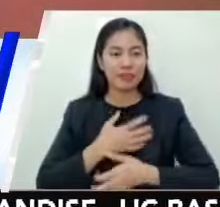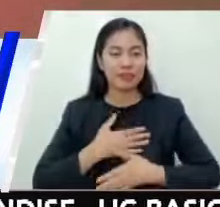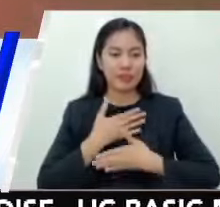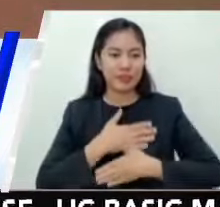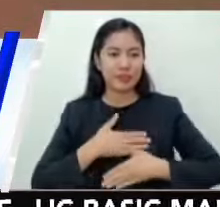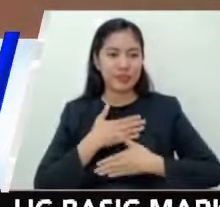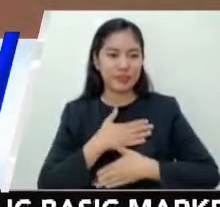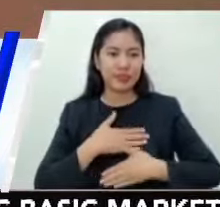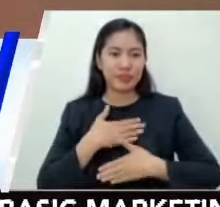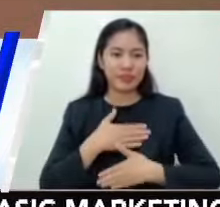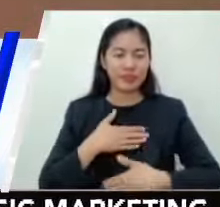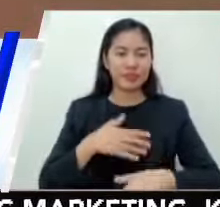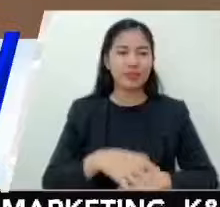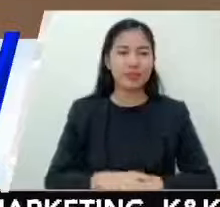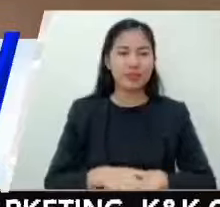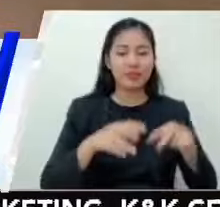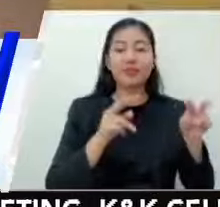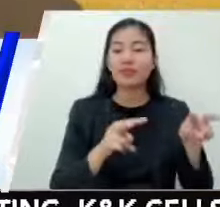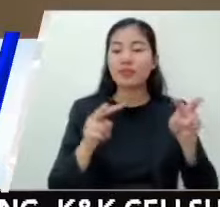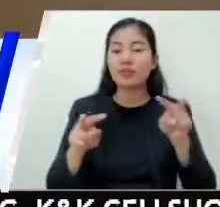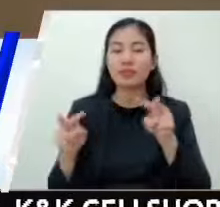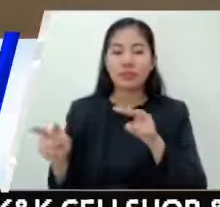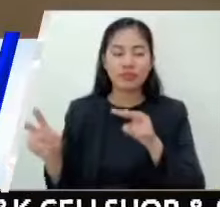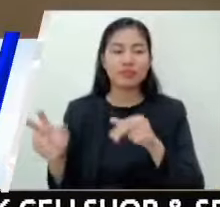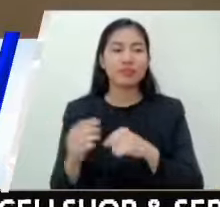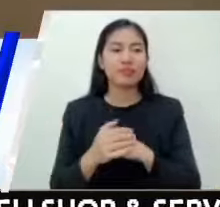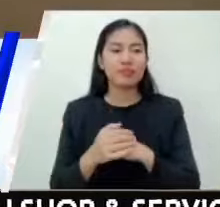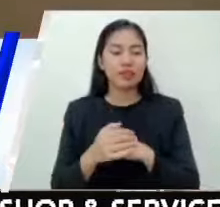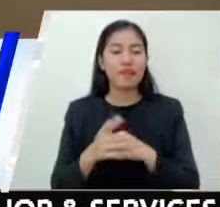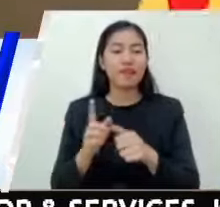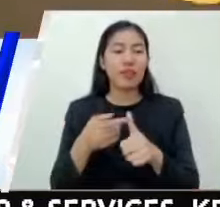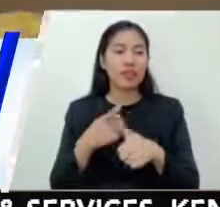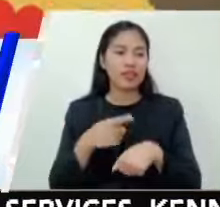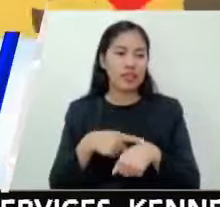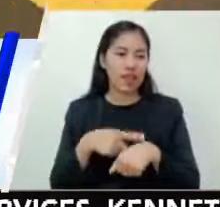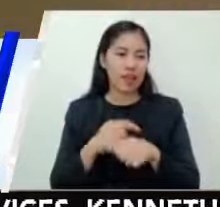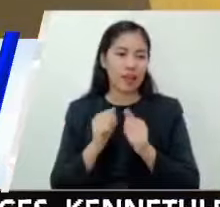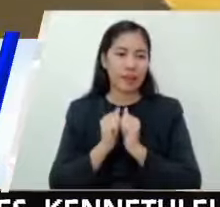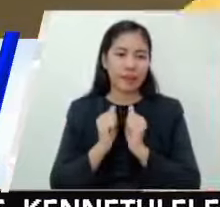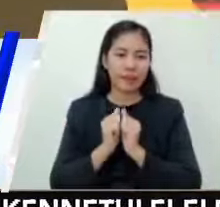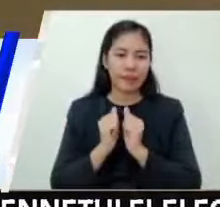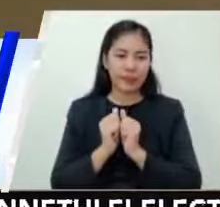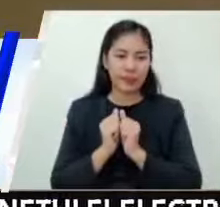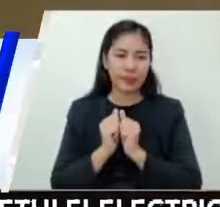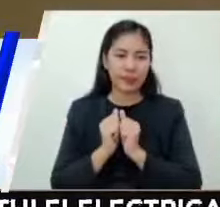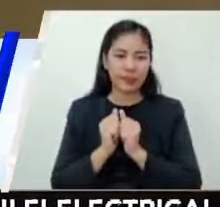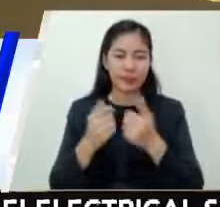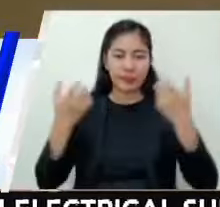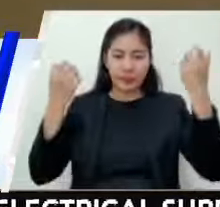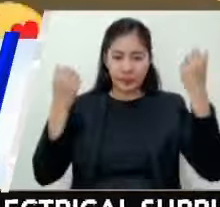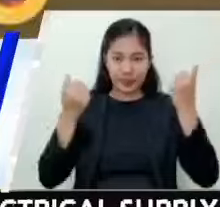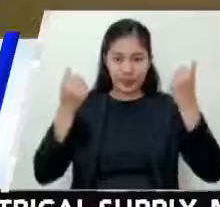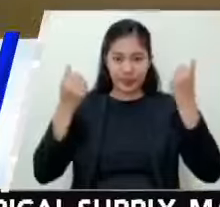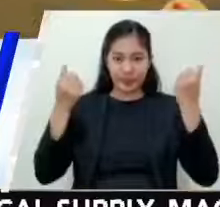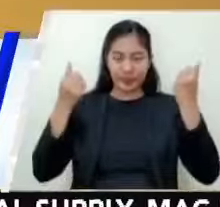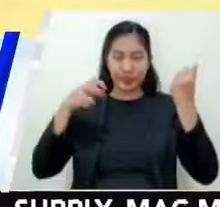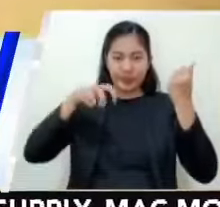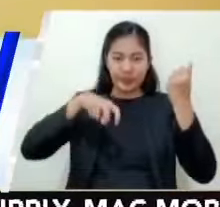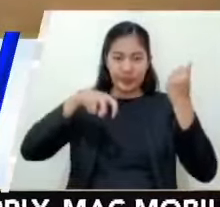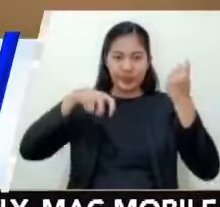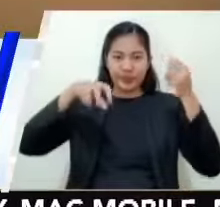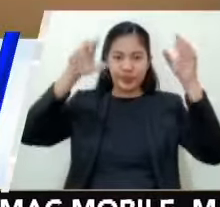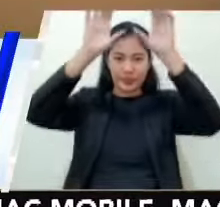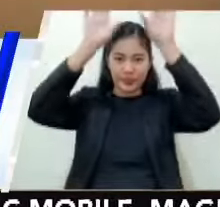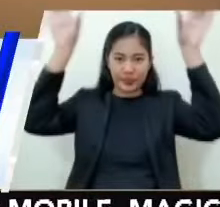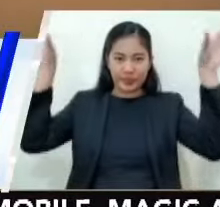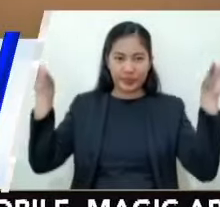Lenny. Memorable daw ito dahil first time nilang mag-amo na mag-paragliding. Tumagal lang 10 minuto ang kanilang bonding sa ere.